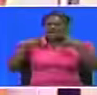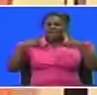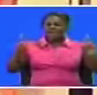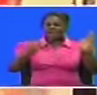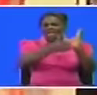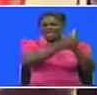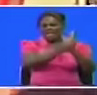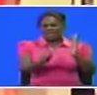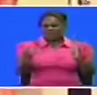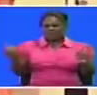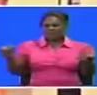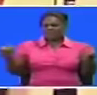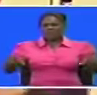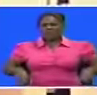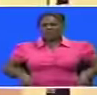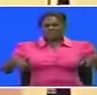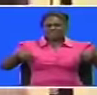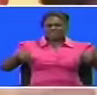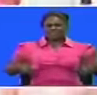mahiri wa Radio Maisha.